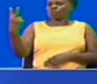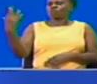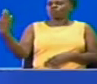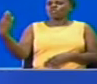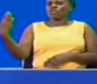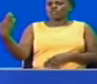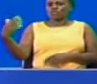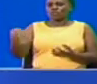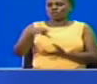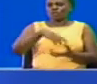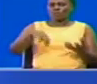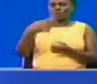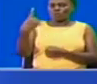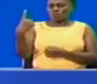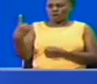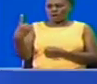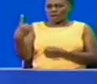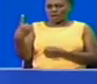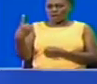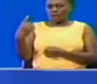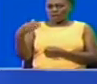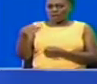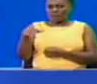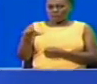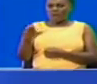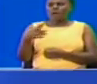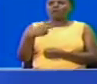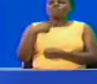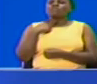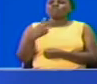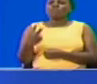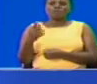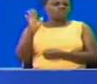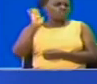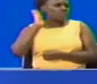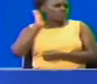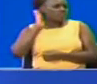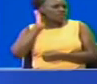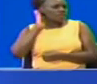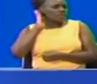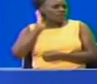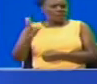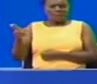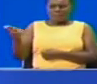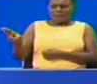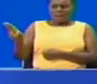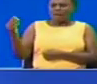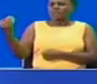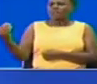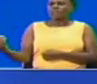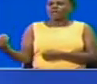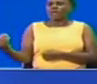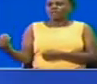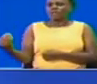yalizua mkanganyiko. Moja likiwa ni madai ya kuwa sauti ya upanga ilisikika ndiposa wakamiminia risasi mtoto Kwekwe